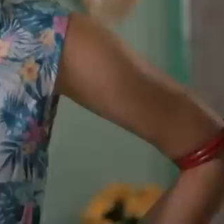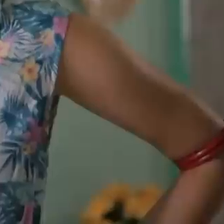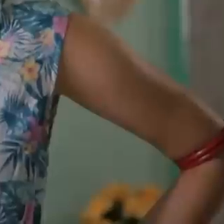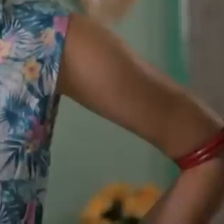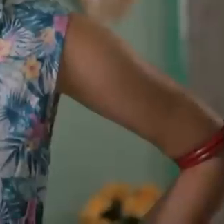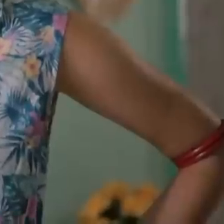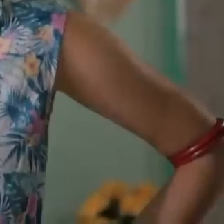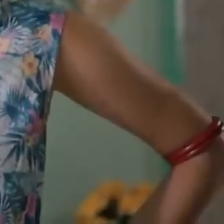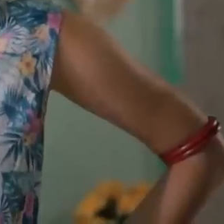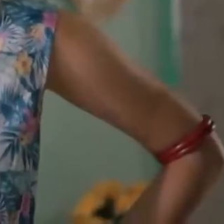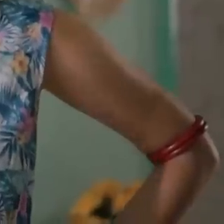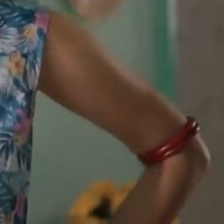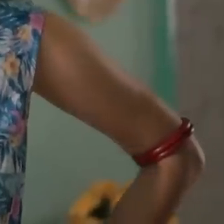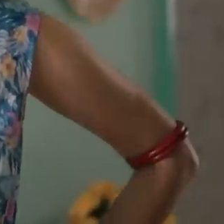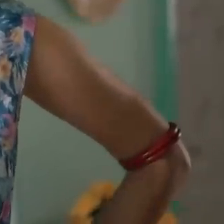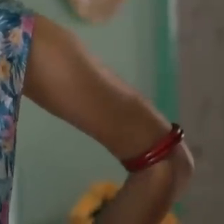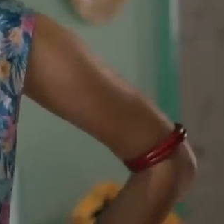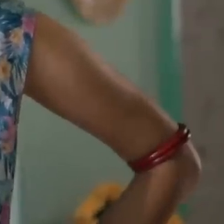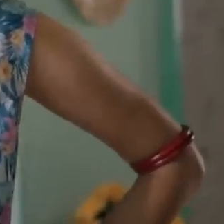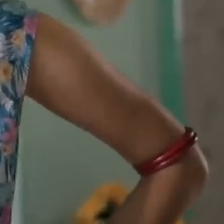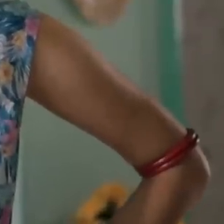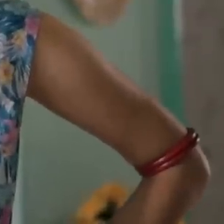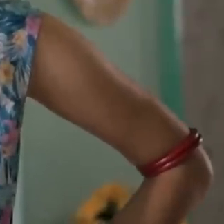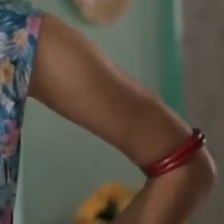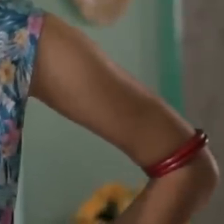Sibel ne diyeceğini şaşırıp odanın çevresine göz gezdirdi.